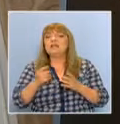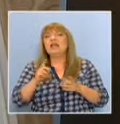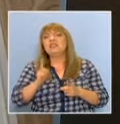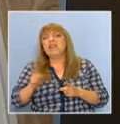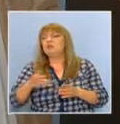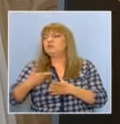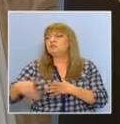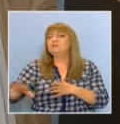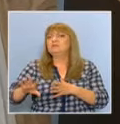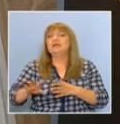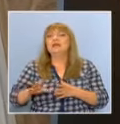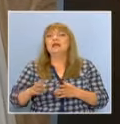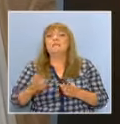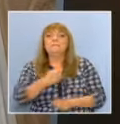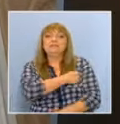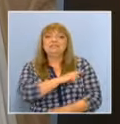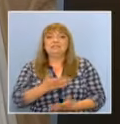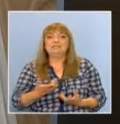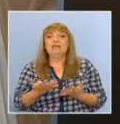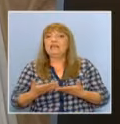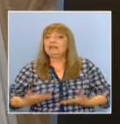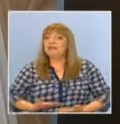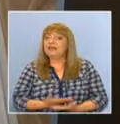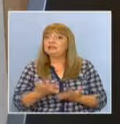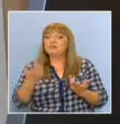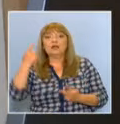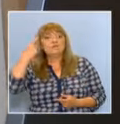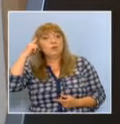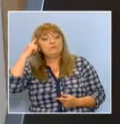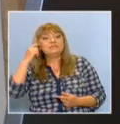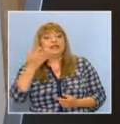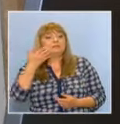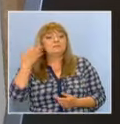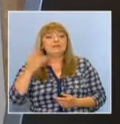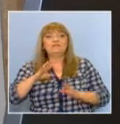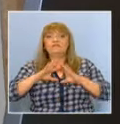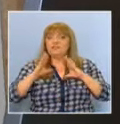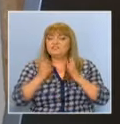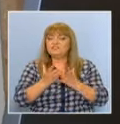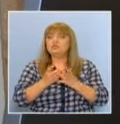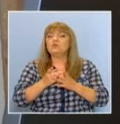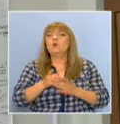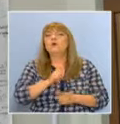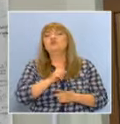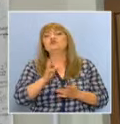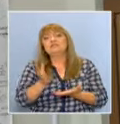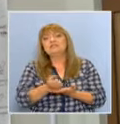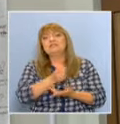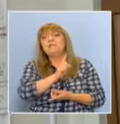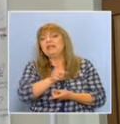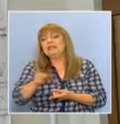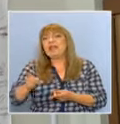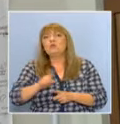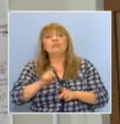при пандемията. Интересно е какво мислят младите. Във всичко все ще се намери някой, който да не вярва. Така и